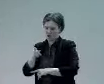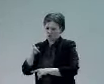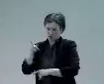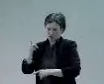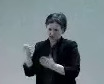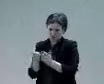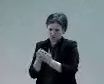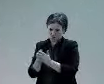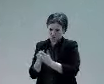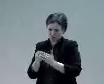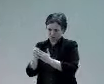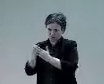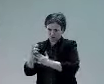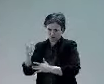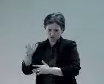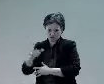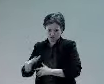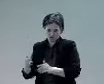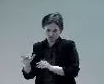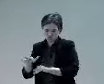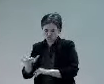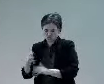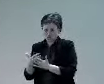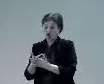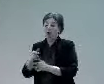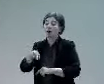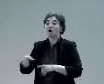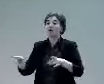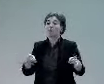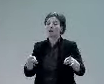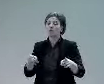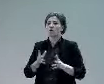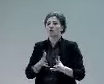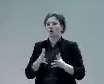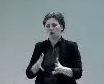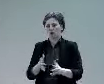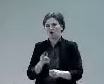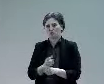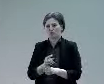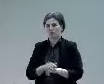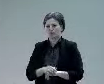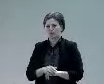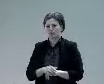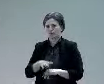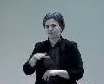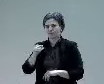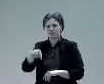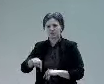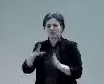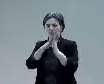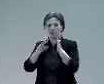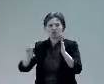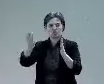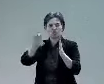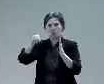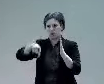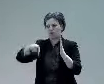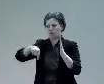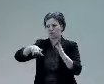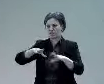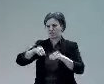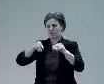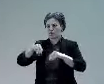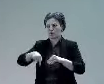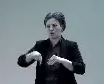nostra società. Insomma, è il momento di avere coraggio e possiamo cominciare a farlo proprio da qui, da questa regione. Una regione che ha un